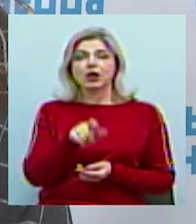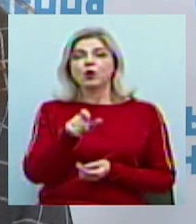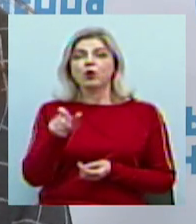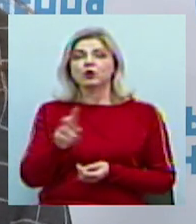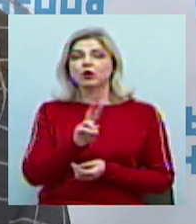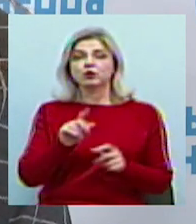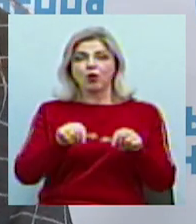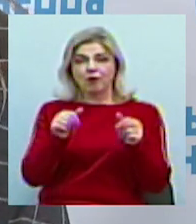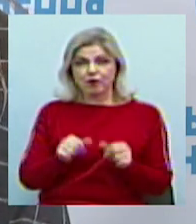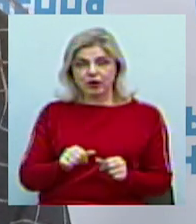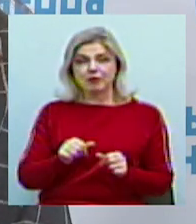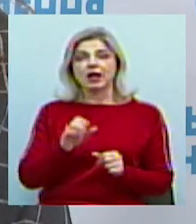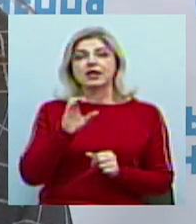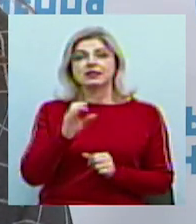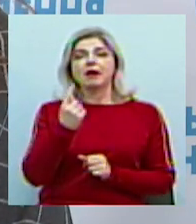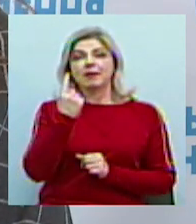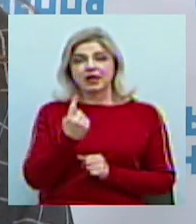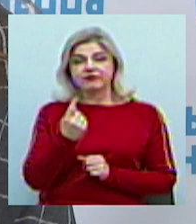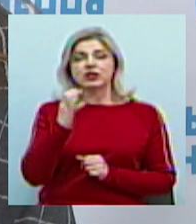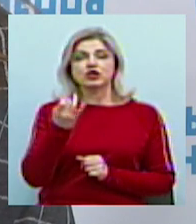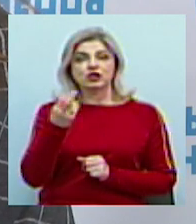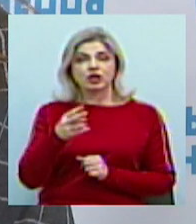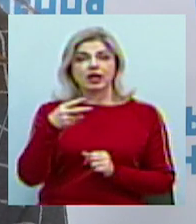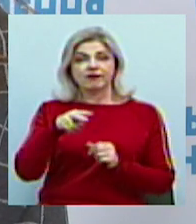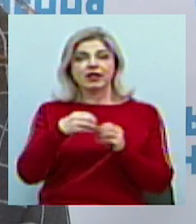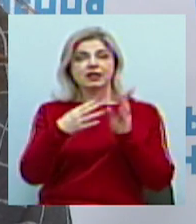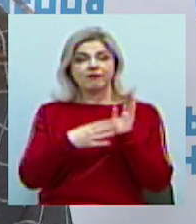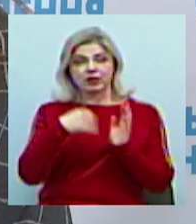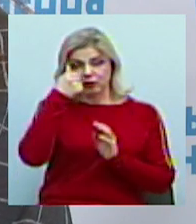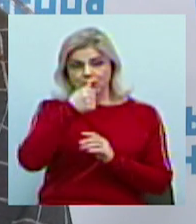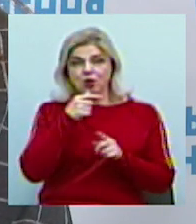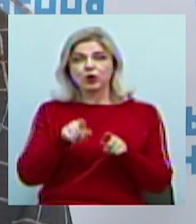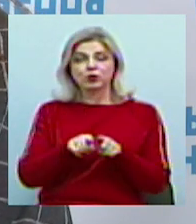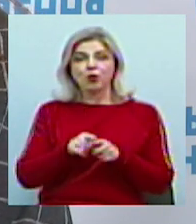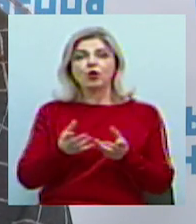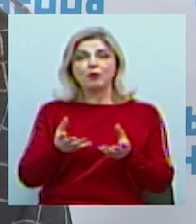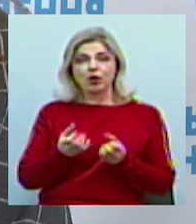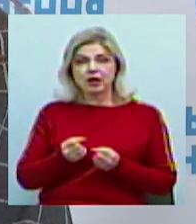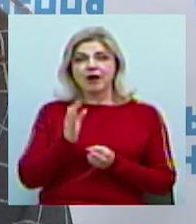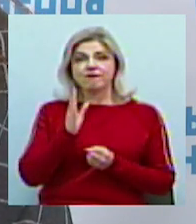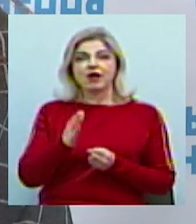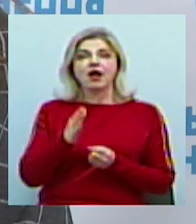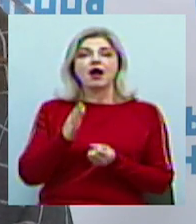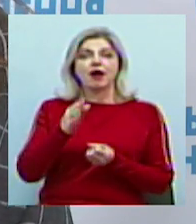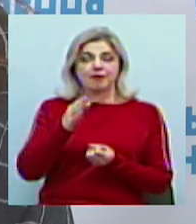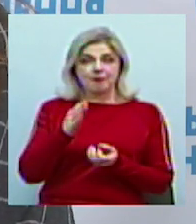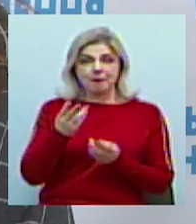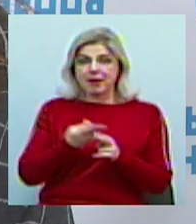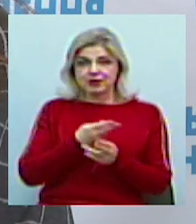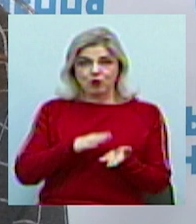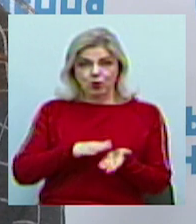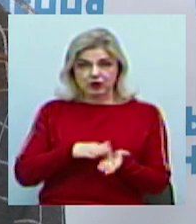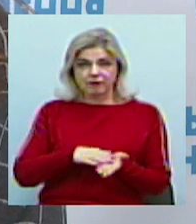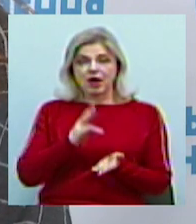субсидію вже з 1 січня 2019 року, отримують так само цю субсидію в безготівковій формі, але безпосередньо вже